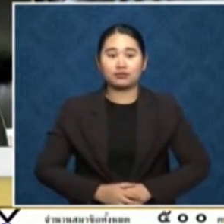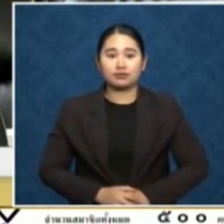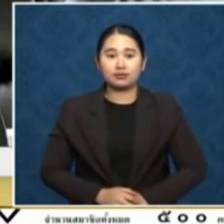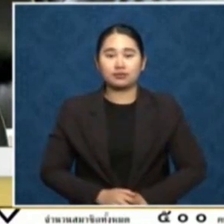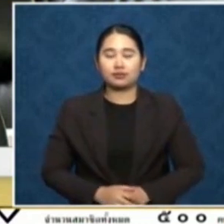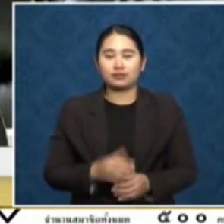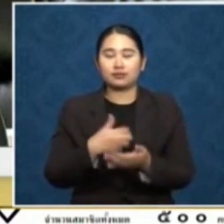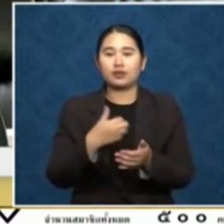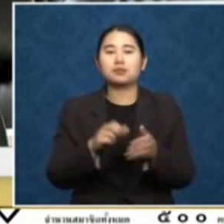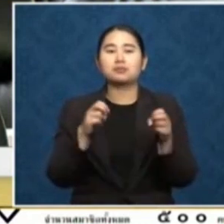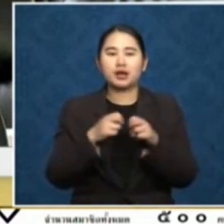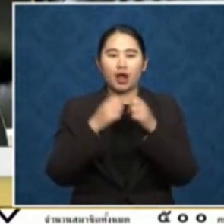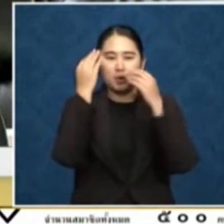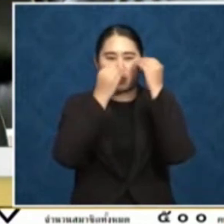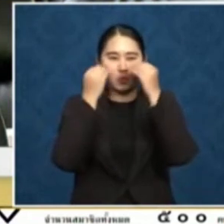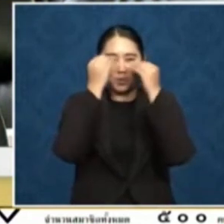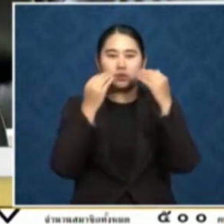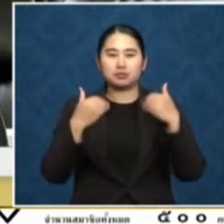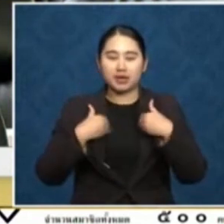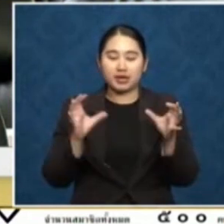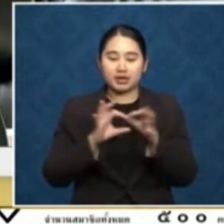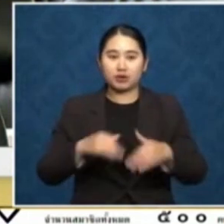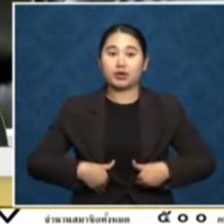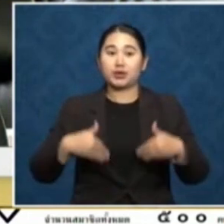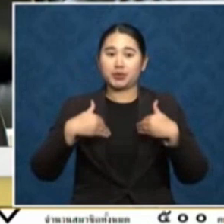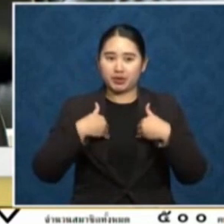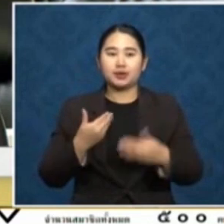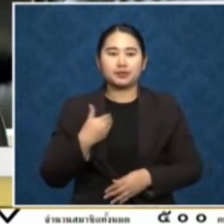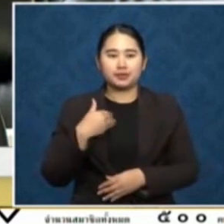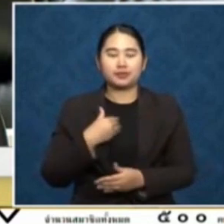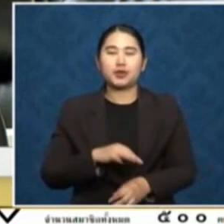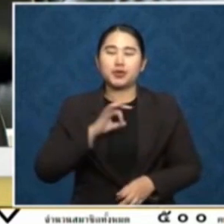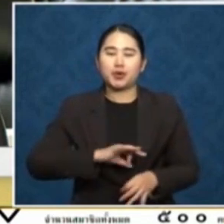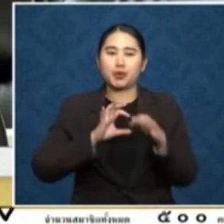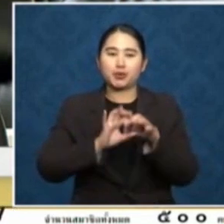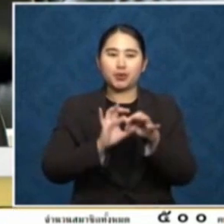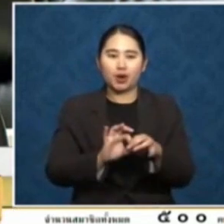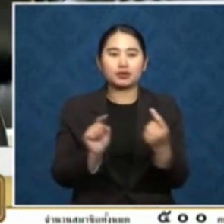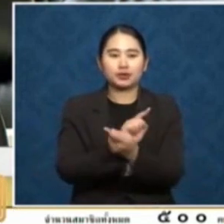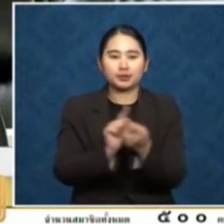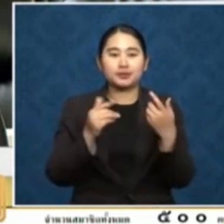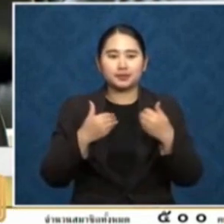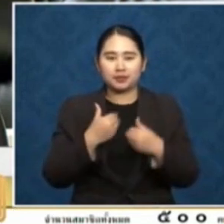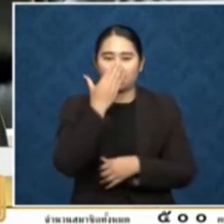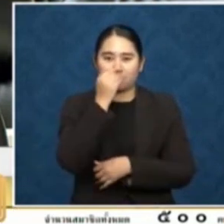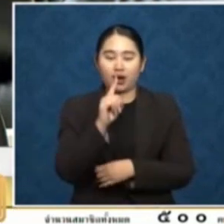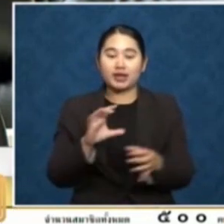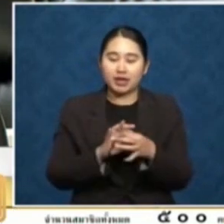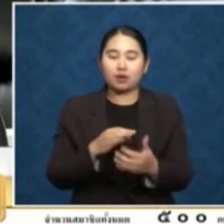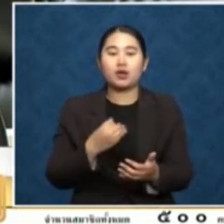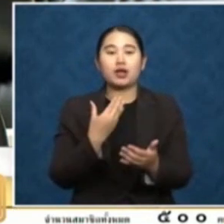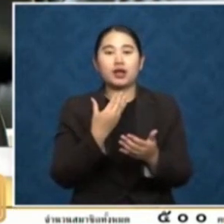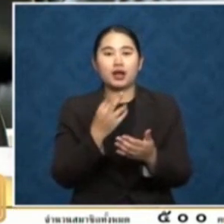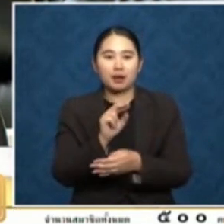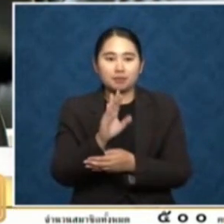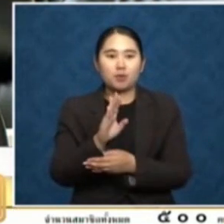ไรขึ้นในสังคมหรือไม่ครับนั่นคือปัญหาขับสนเรื่องการใช้ชีวิตในสังคมข้อกังวลของสังคมเป็นอย่าง